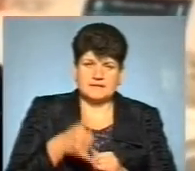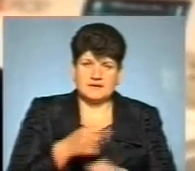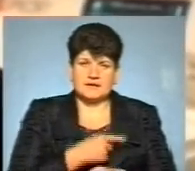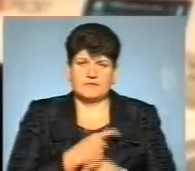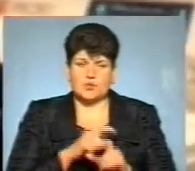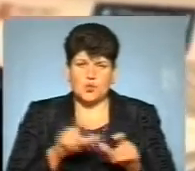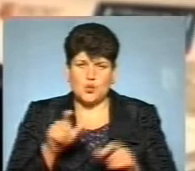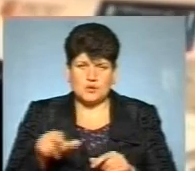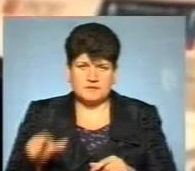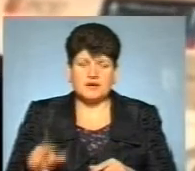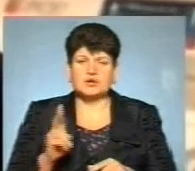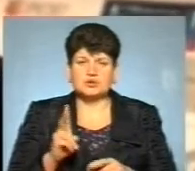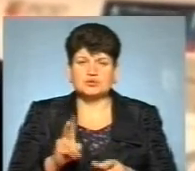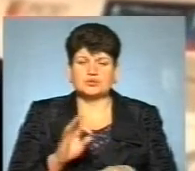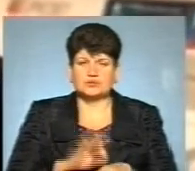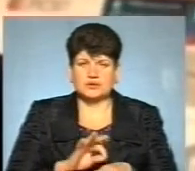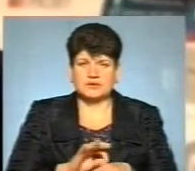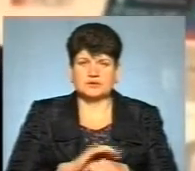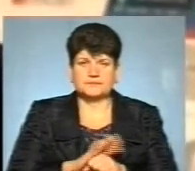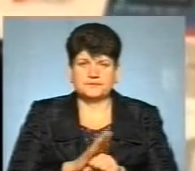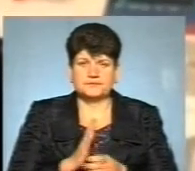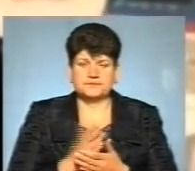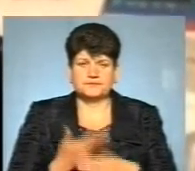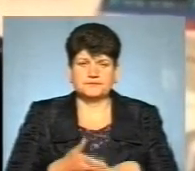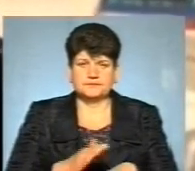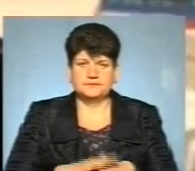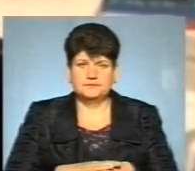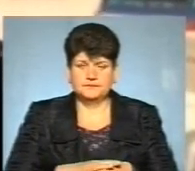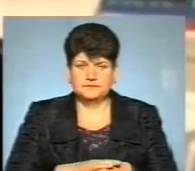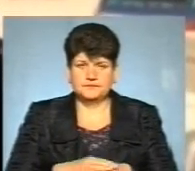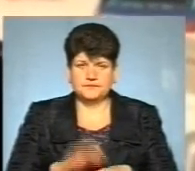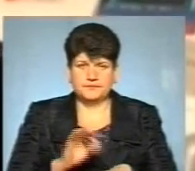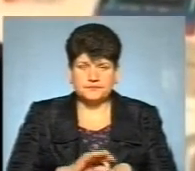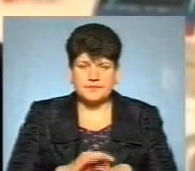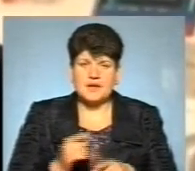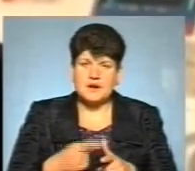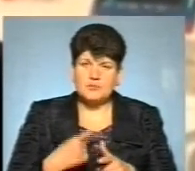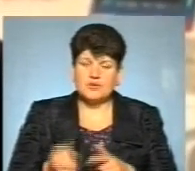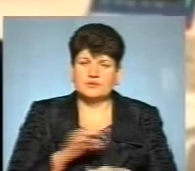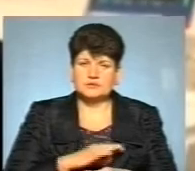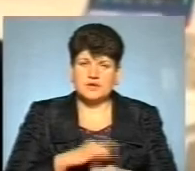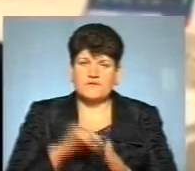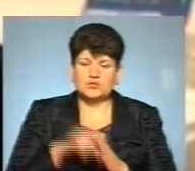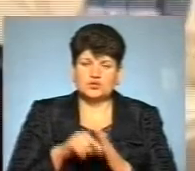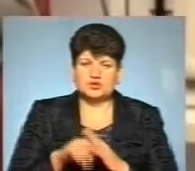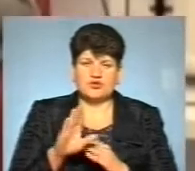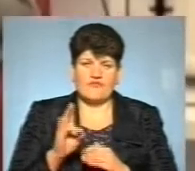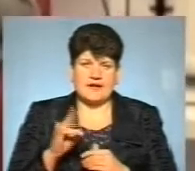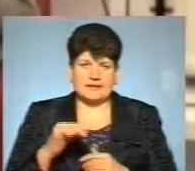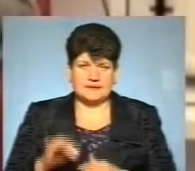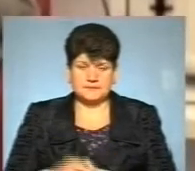госпіталях тим людям, які хворіють ковідом та знаходяться у важкій фазі хвороби, або ж для використання внутрішньовенного